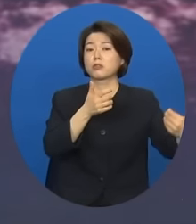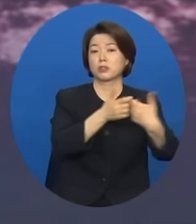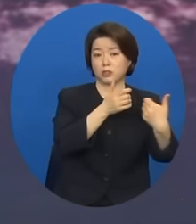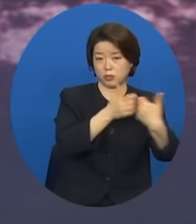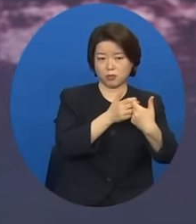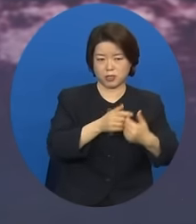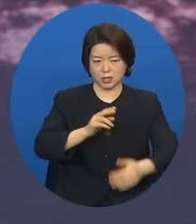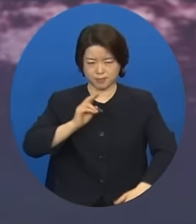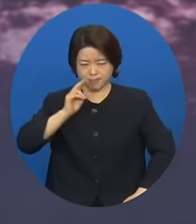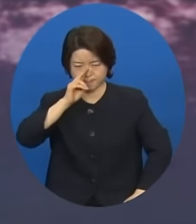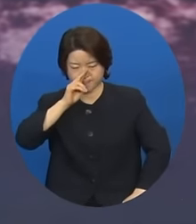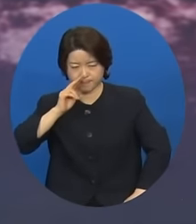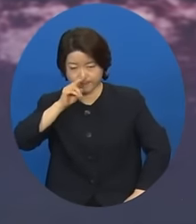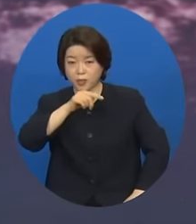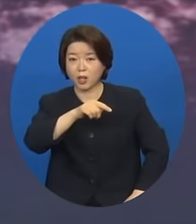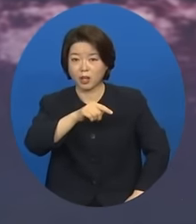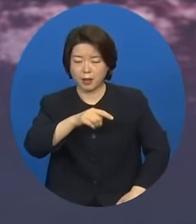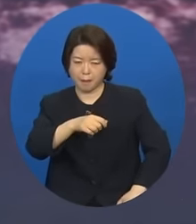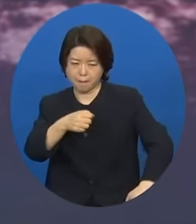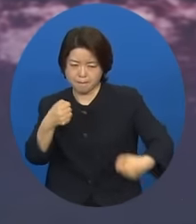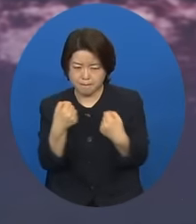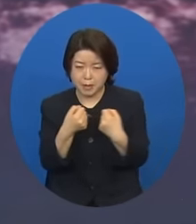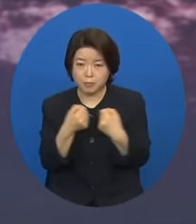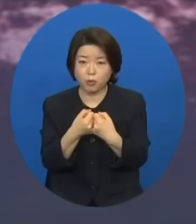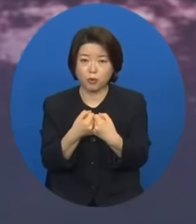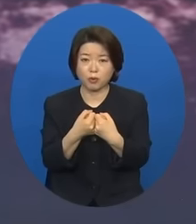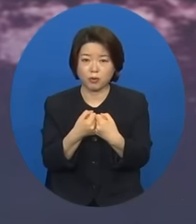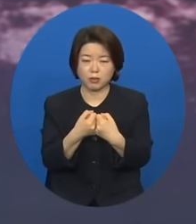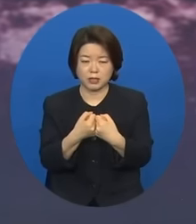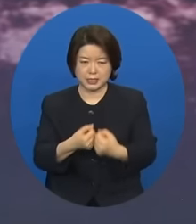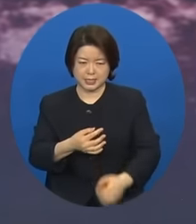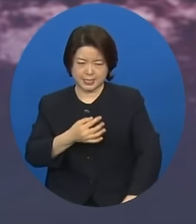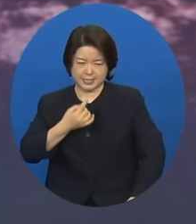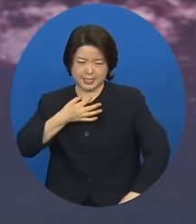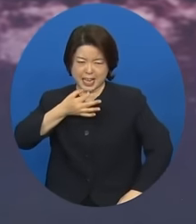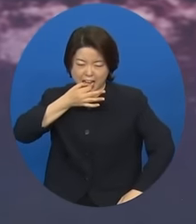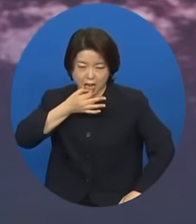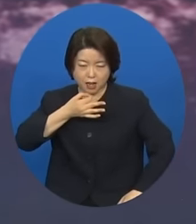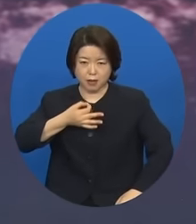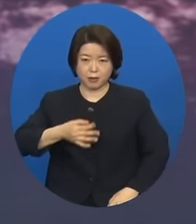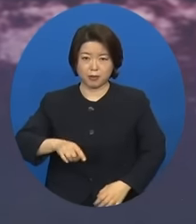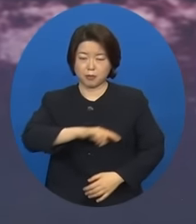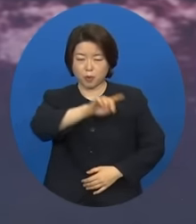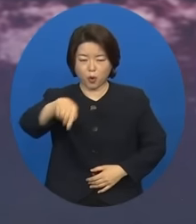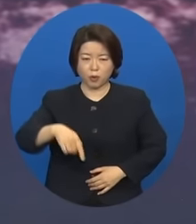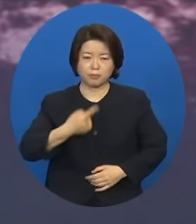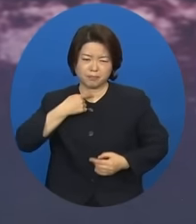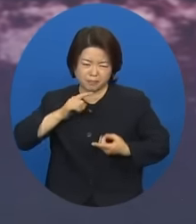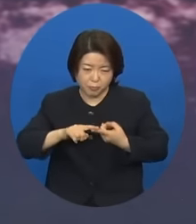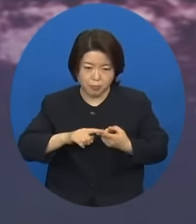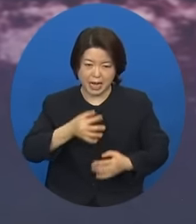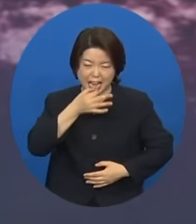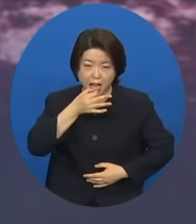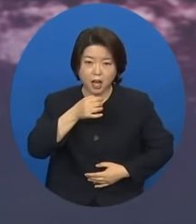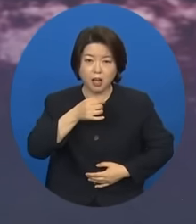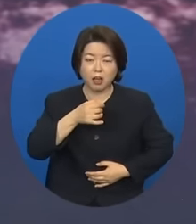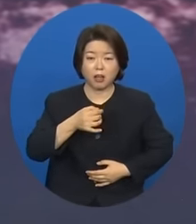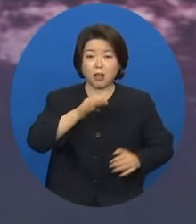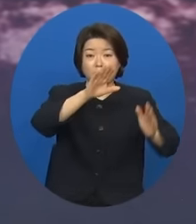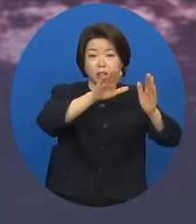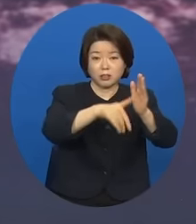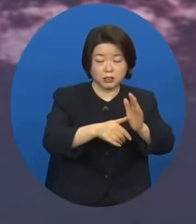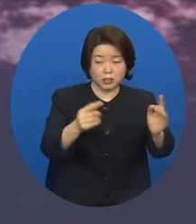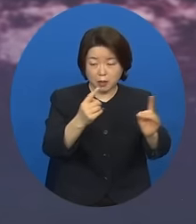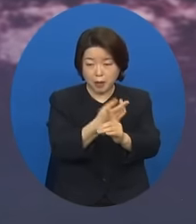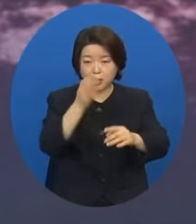전쟁시기 질투 다툼 정욕 탐욕 지대가 바뀌어도 여전하다는 거예요